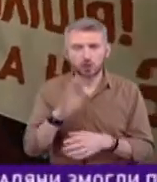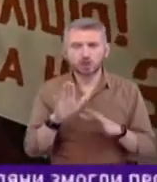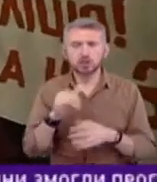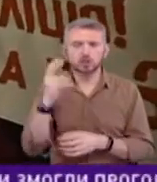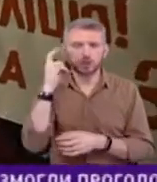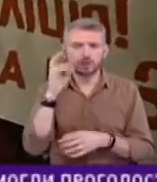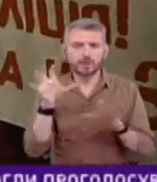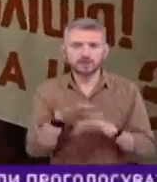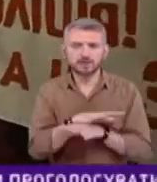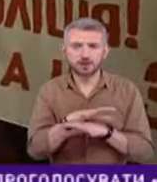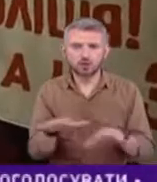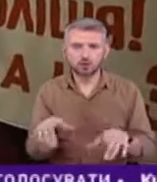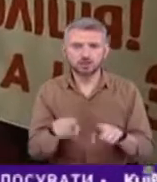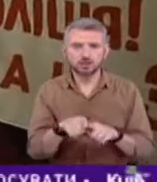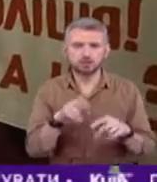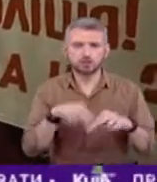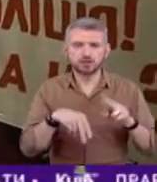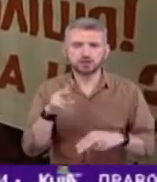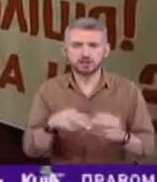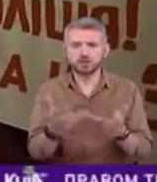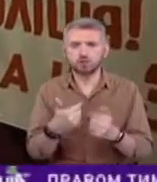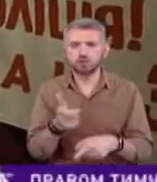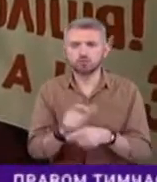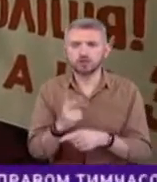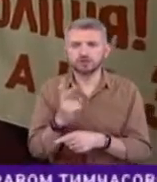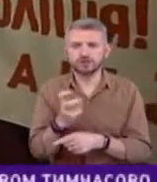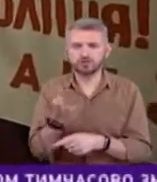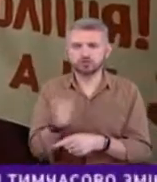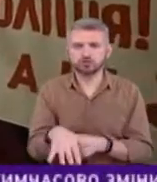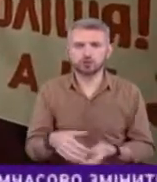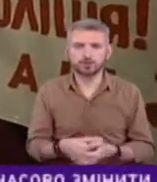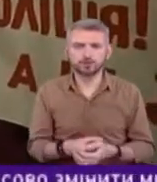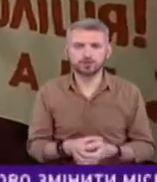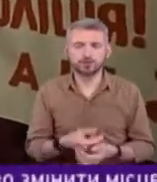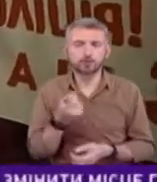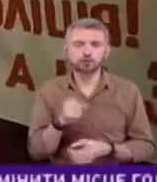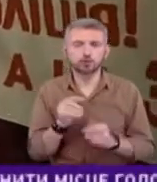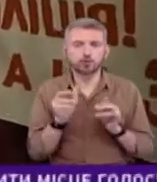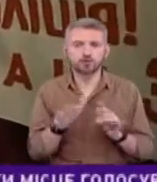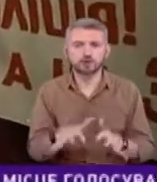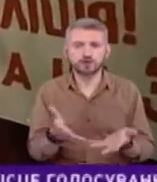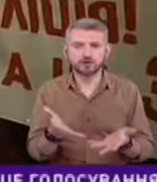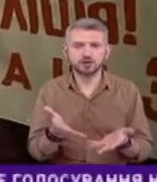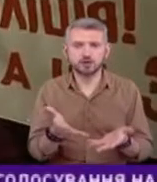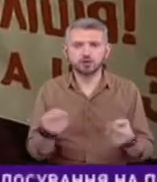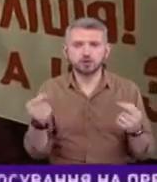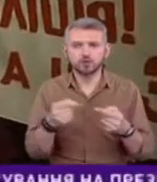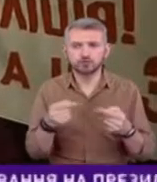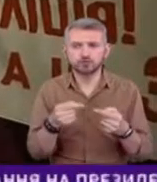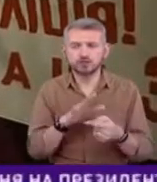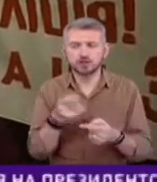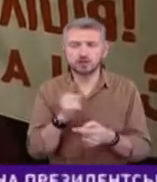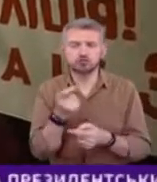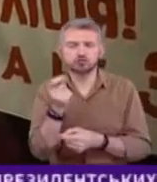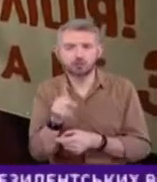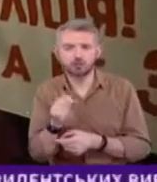Києві незаконних таких будівництв нараховано понад 200 об'єктів, а жодної справи, точніше, не те, щоб